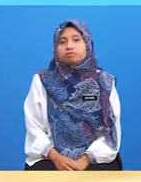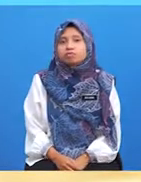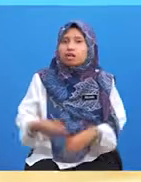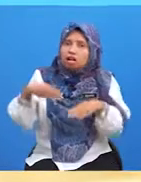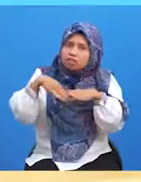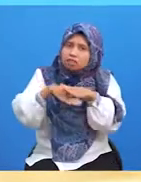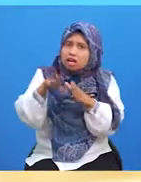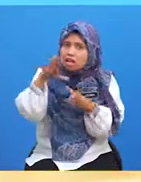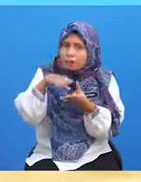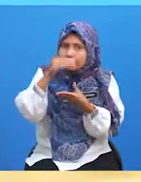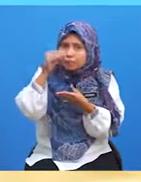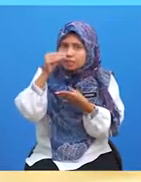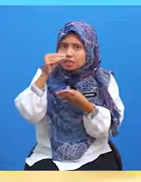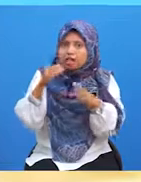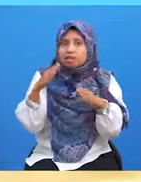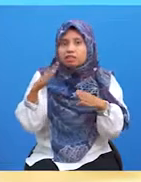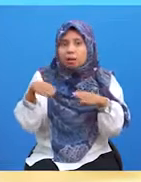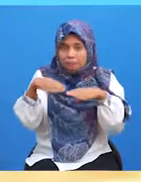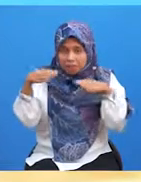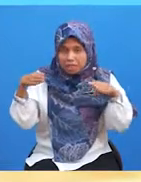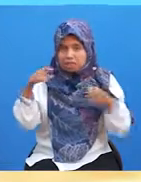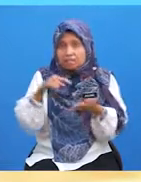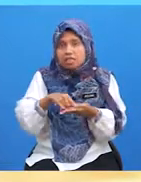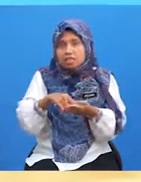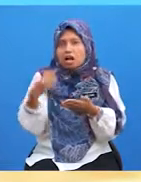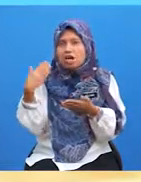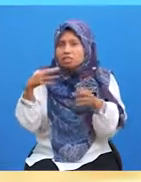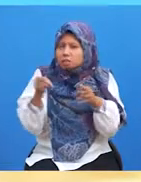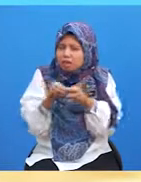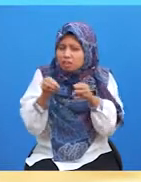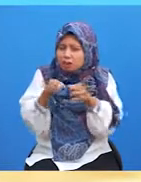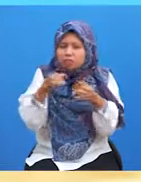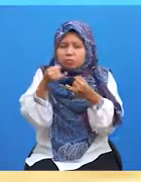Dalam mempelajari peribahasa ini, terdapat pelbagai